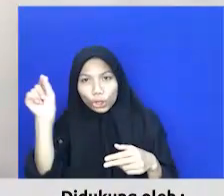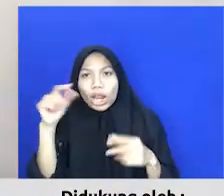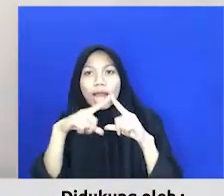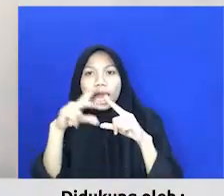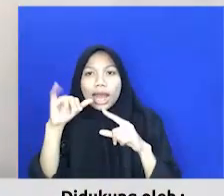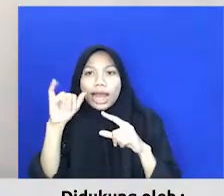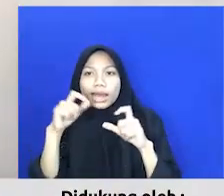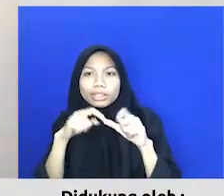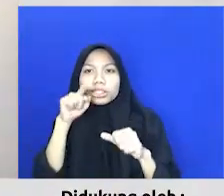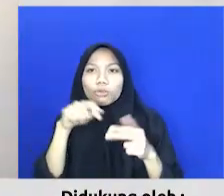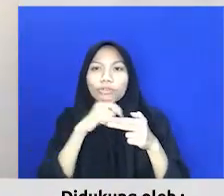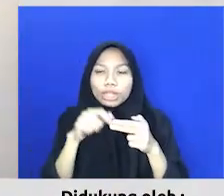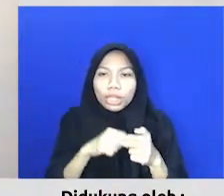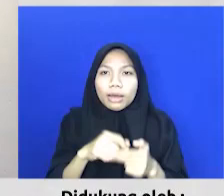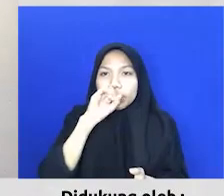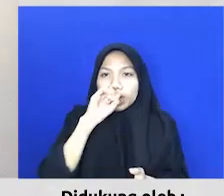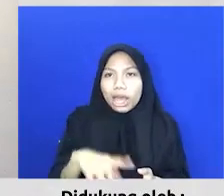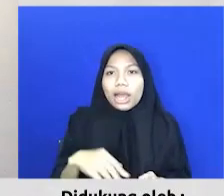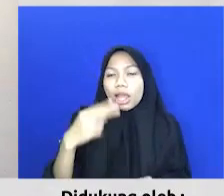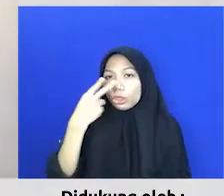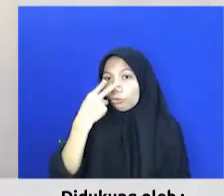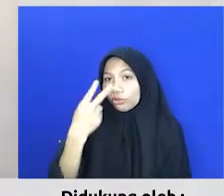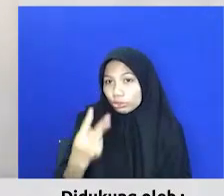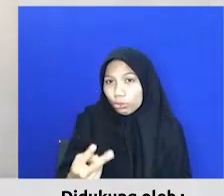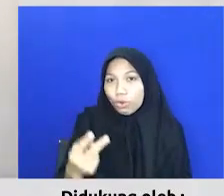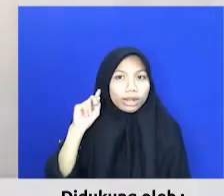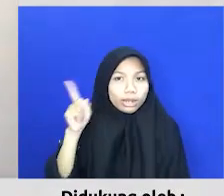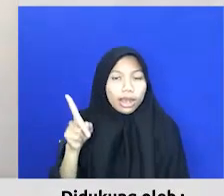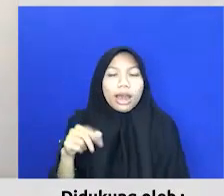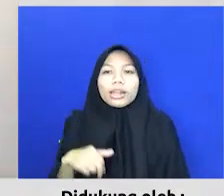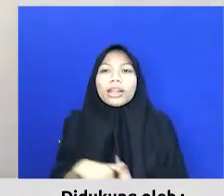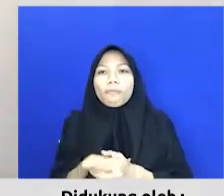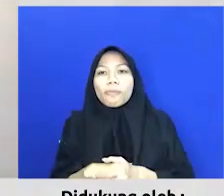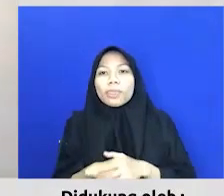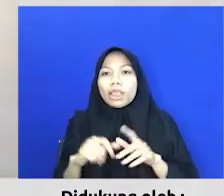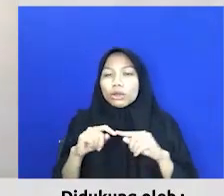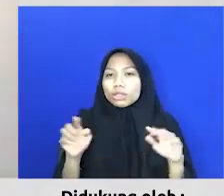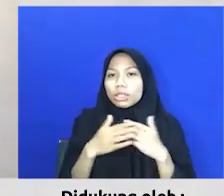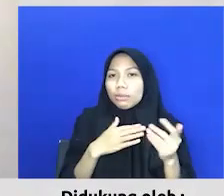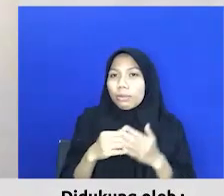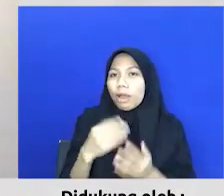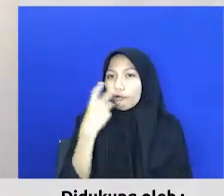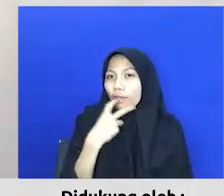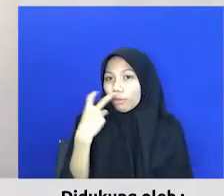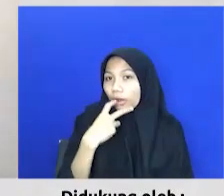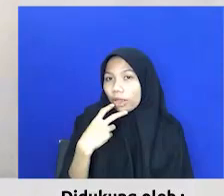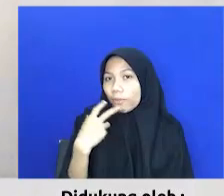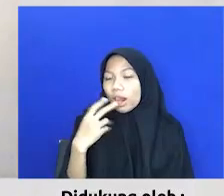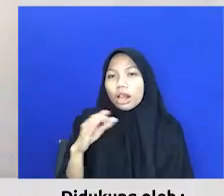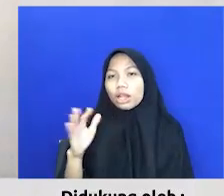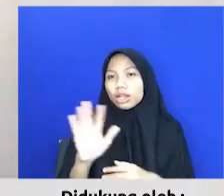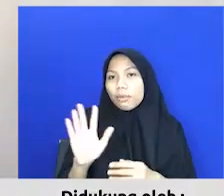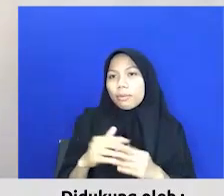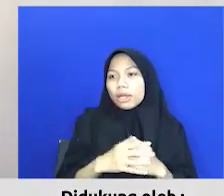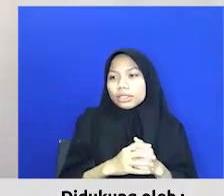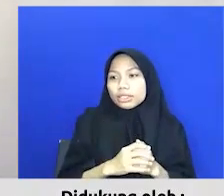dulu. Mau cerita apa dulu gitu. Kayaknya pertanyaan yang sederhana, tapi mungkin kalau kita nggak awali dari situ bisa lumayan